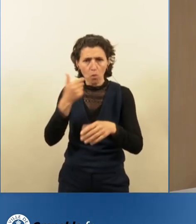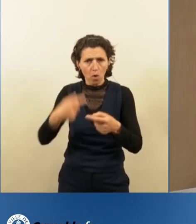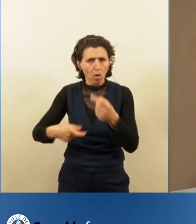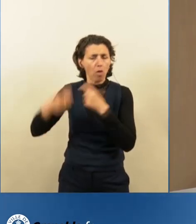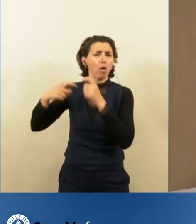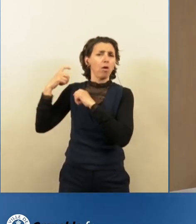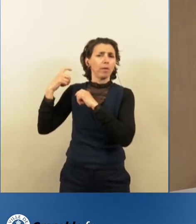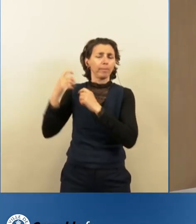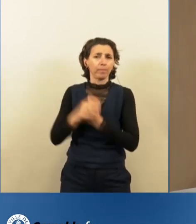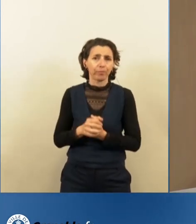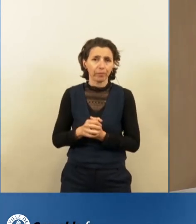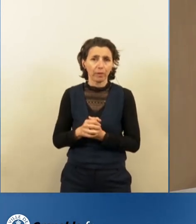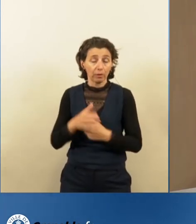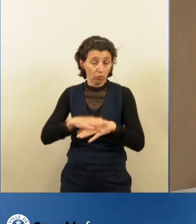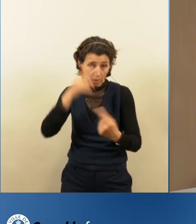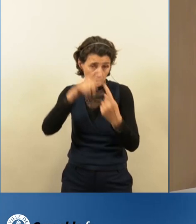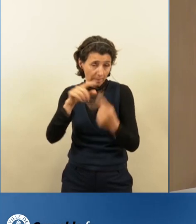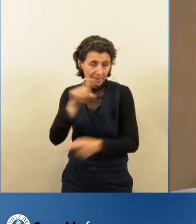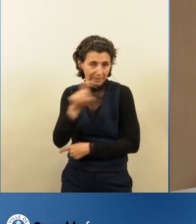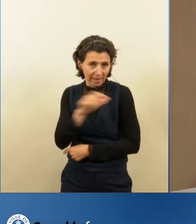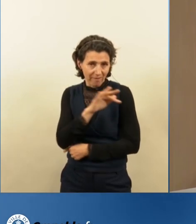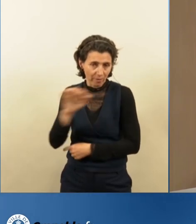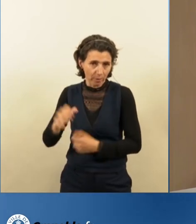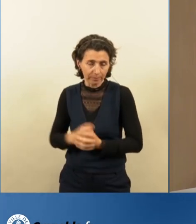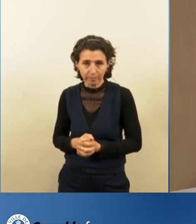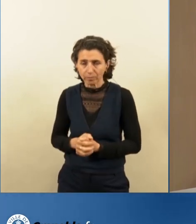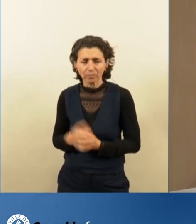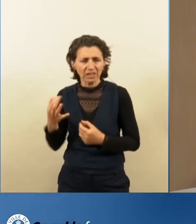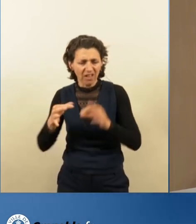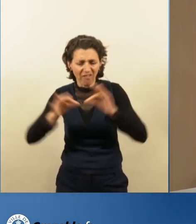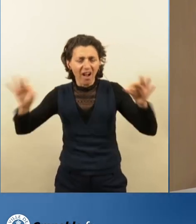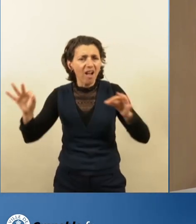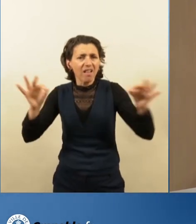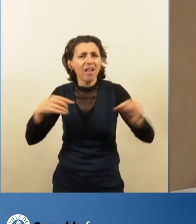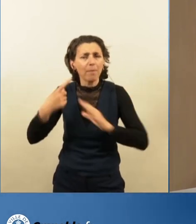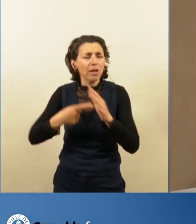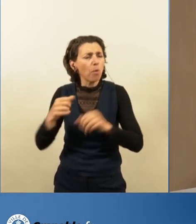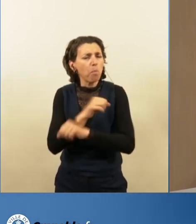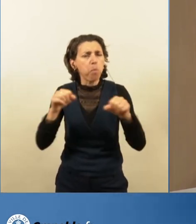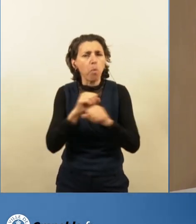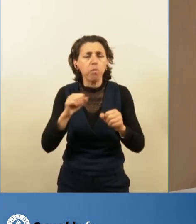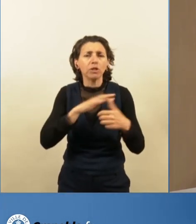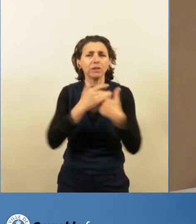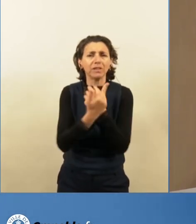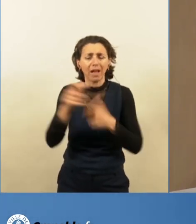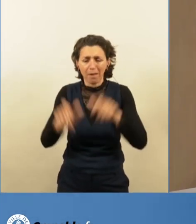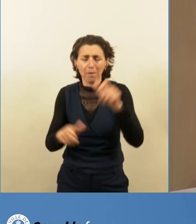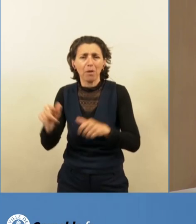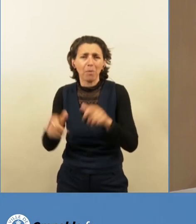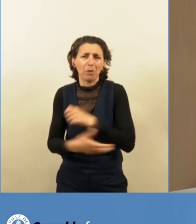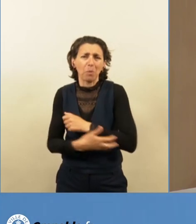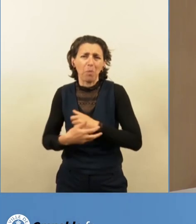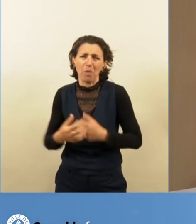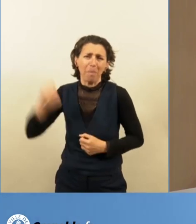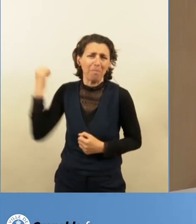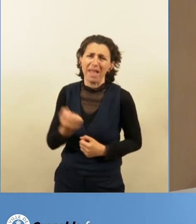sur cette fameuse ZFE une bombe sociale qui pénalise les plus pauvres sur leur ces mots il y a aujourd'hui des